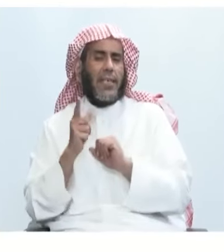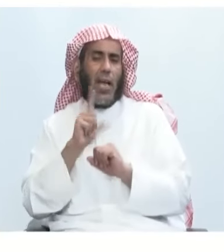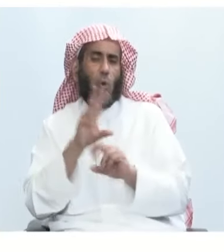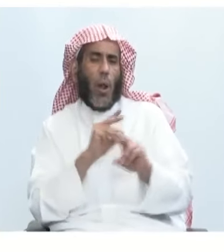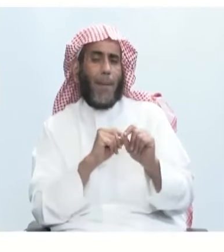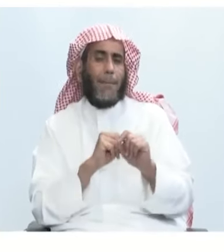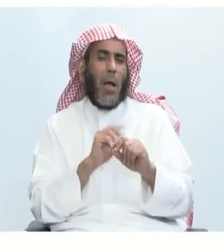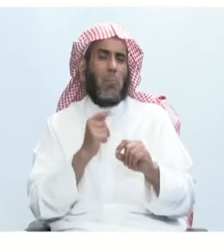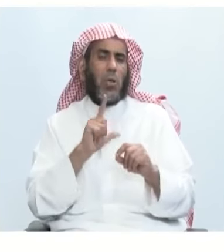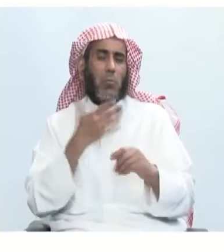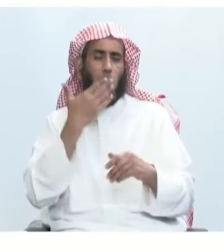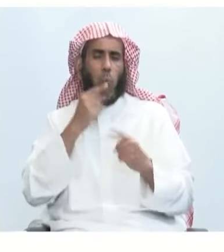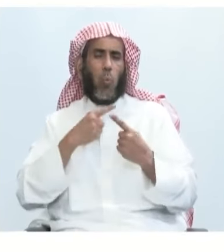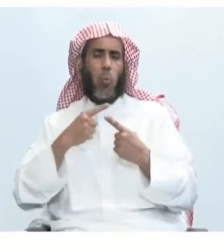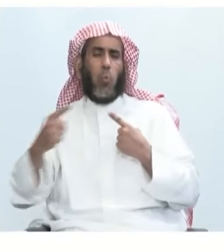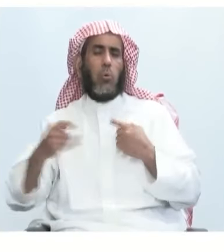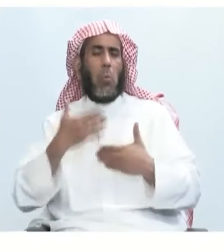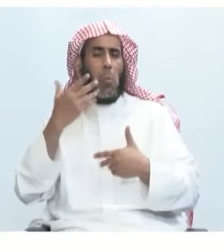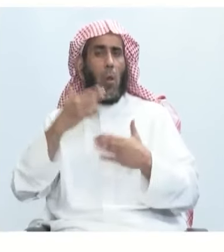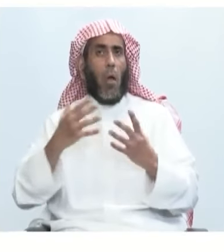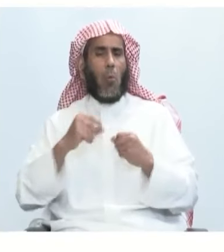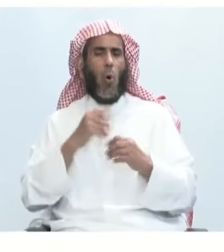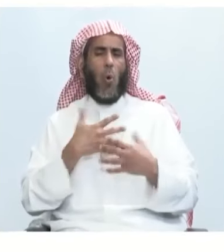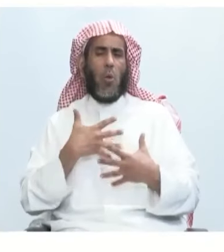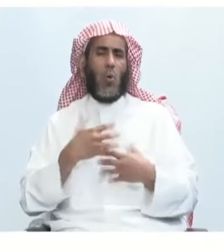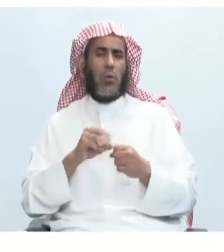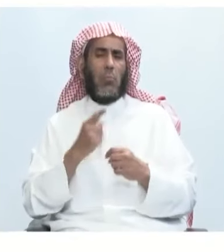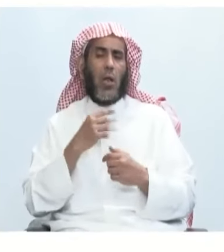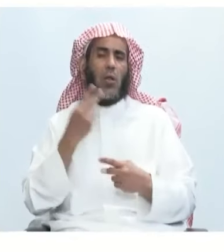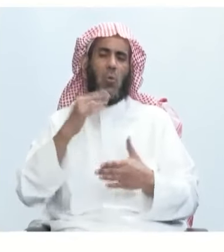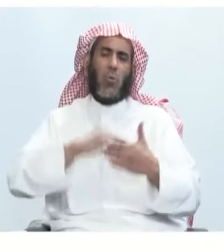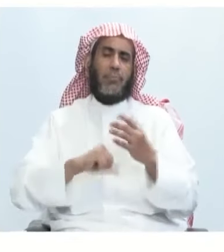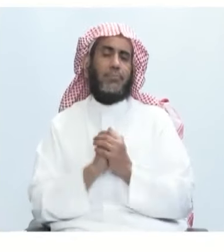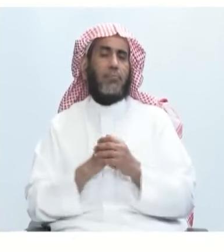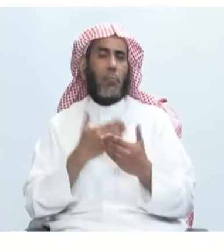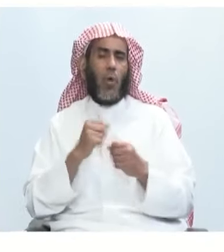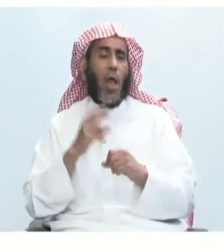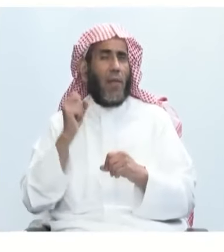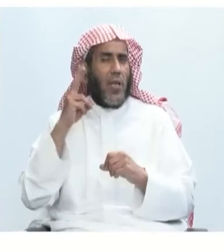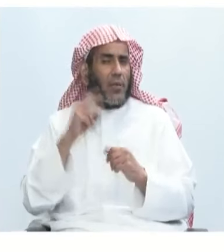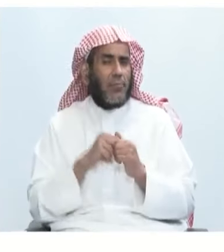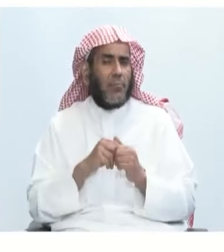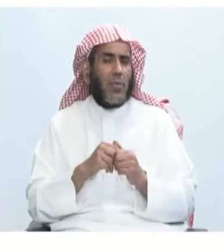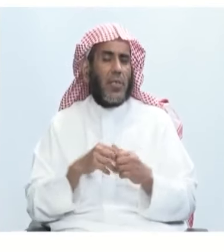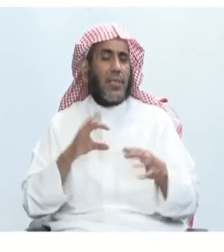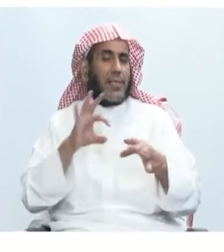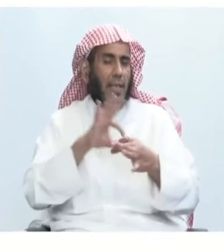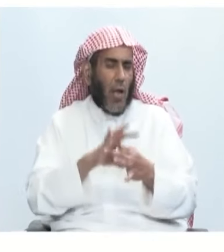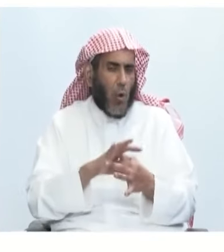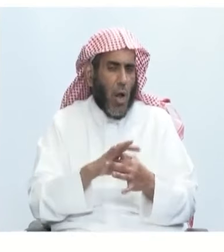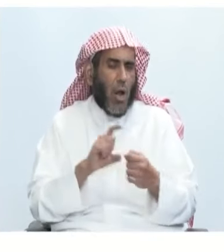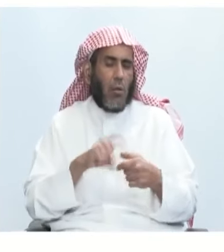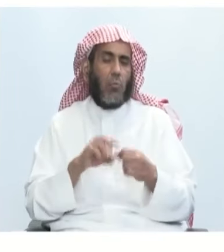يقال من طول صمته اجتلب من الهيبه ما ينفعه ومن الوحشه ما لا يضره هنا مثلا في الفكره التعاون